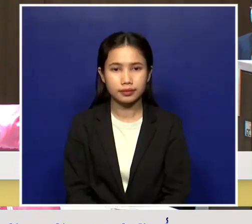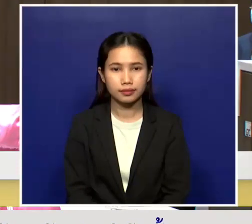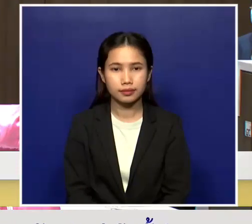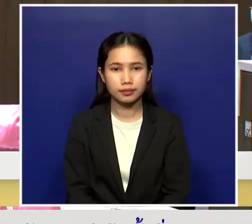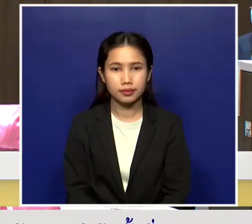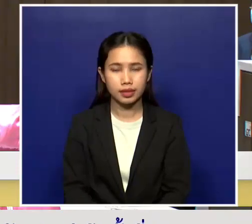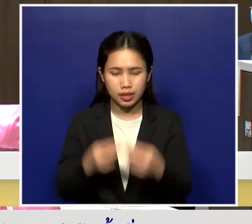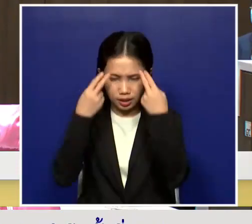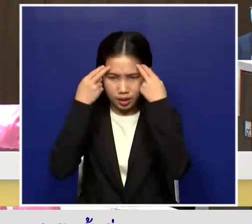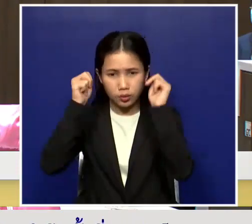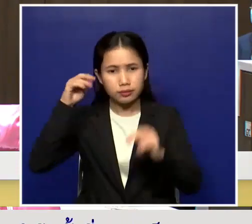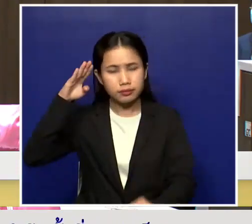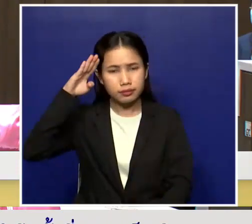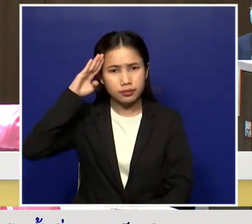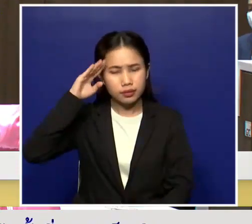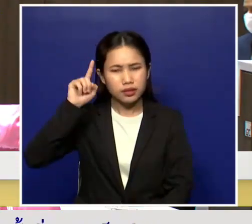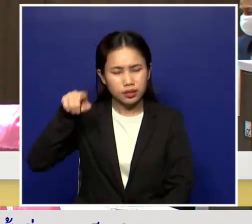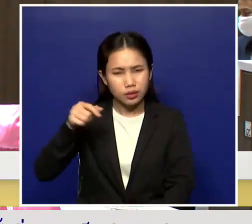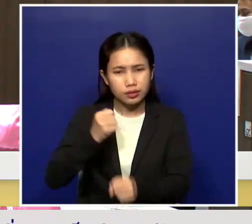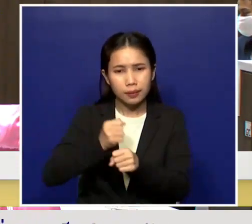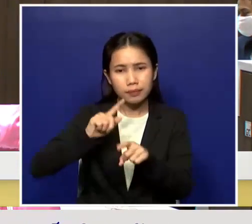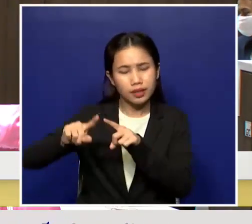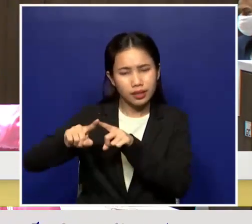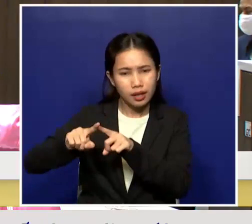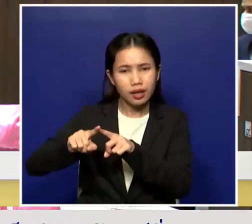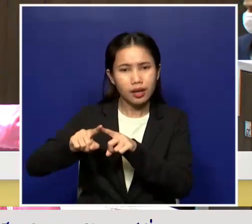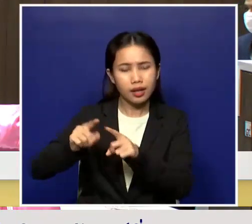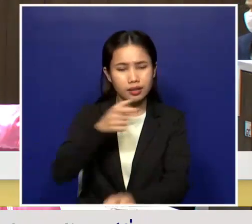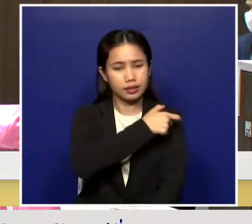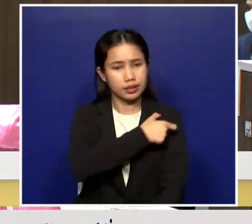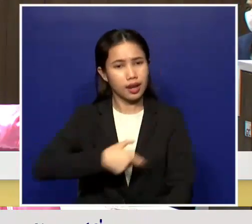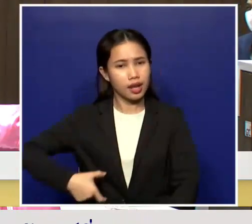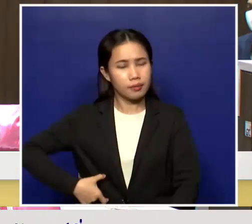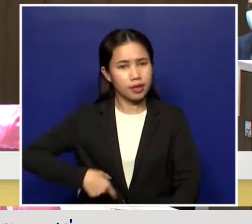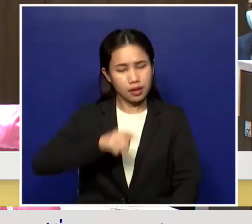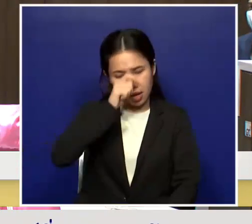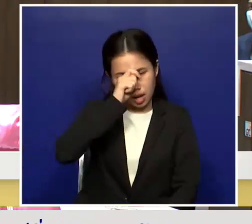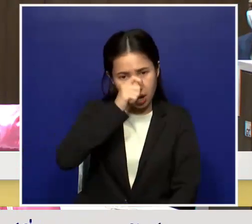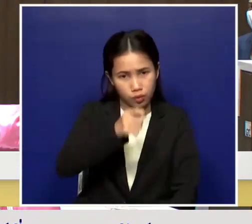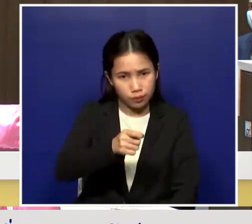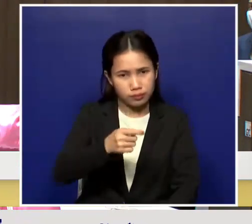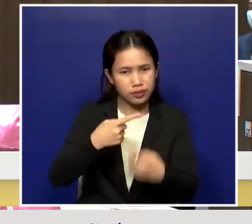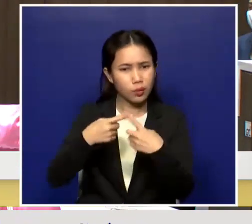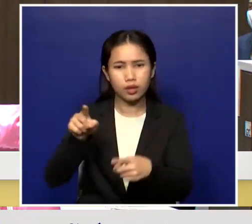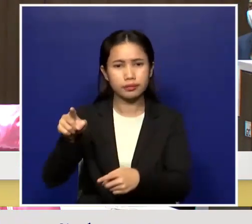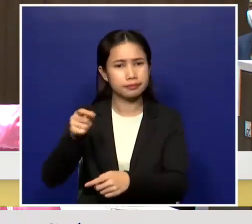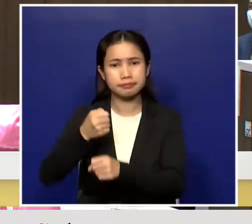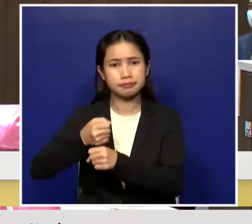ให้สถาบันเนี่ยเป็นที่เคารพรักแต่ท่านก็ไม่ทำเท่าที่ควร ท่านประธานครับ